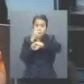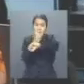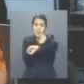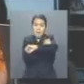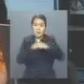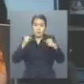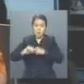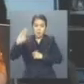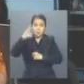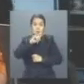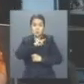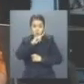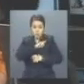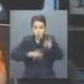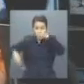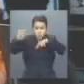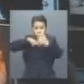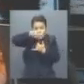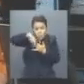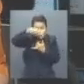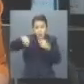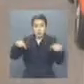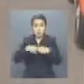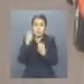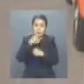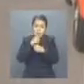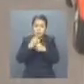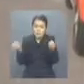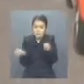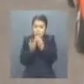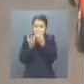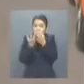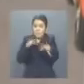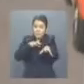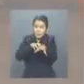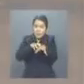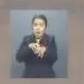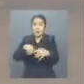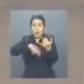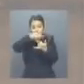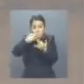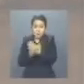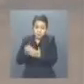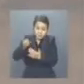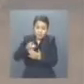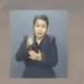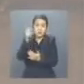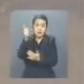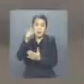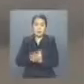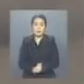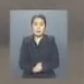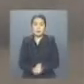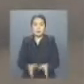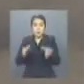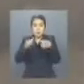ยาบาลหากเกิดอุบัติเหตุในขณะปฏิบัติงานค่ะ กลุ่มนายจ้างและผู้ใช้แรงงานในจังหวัดกำแพงเพช